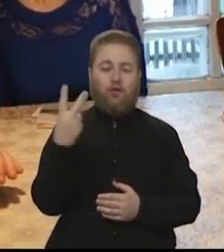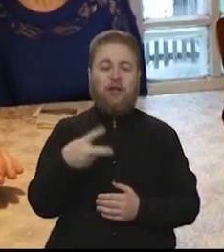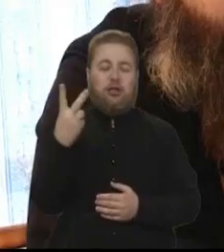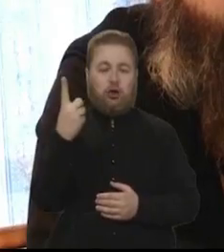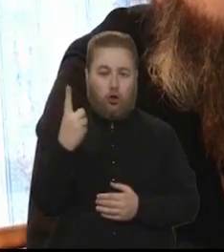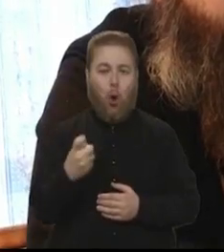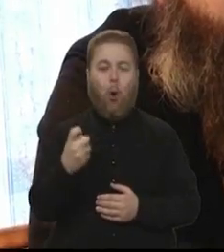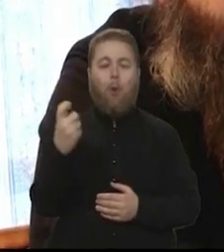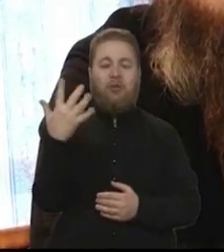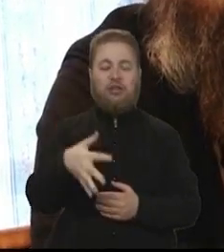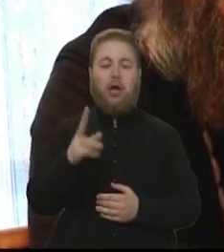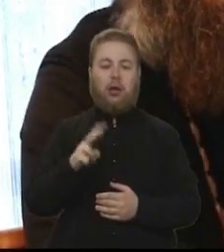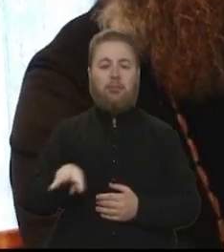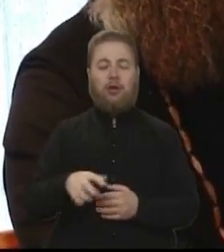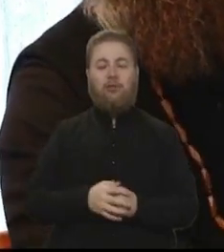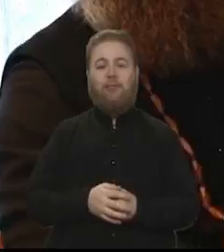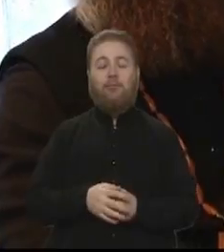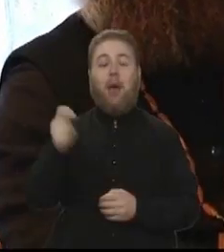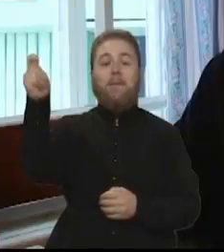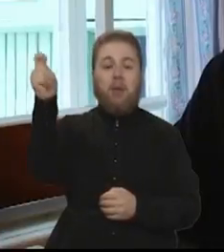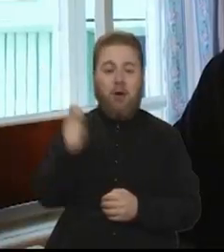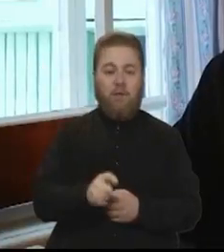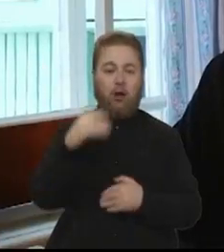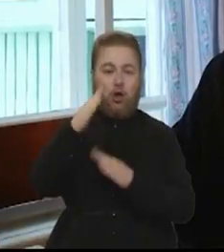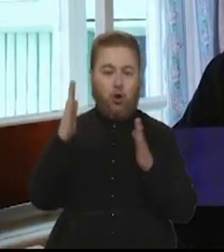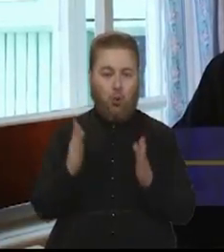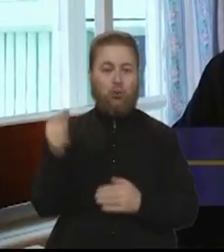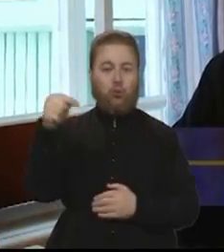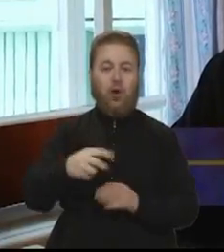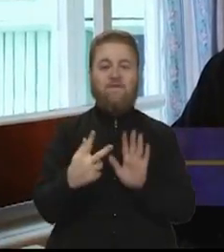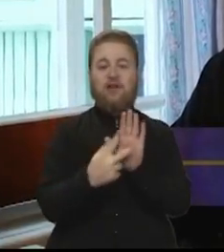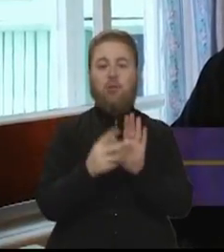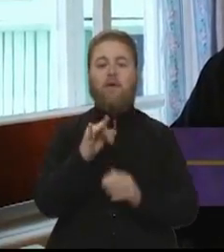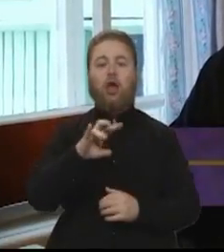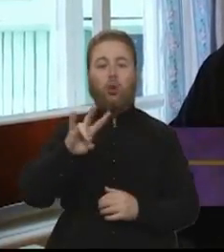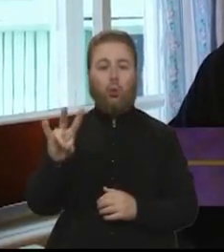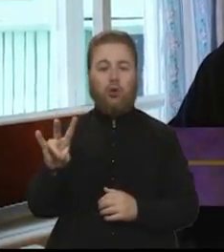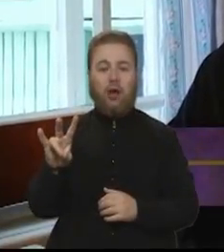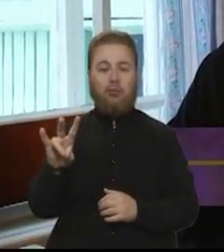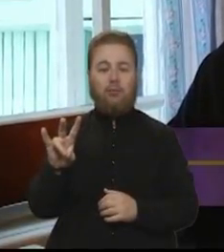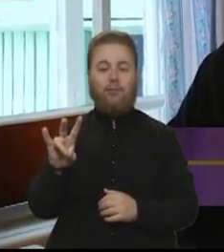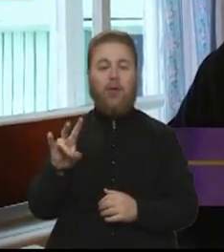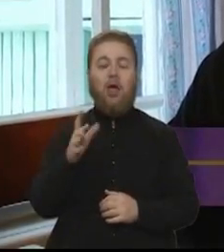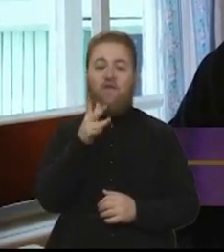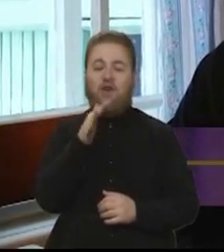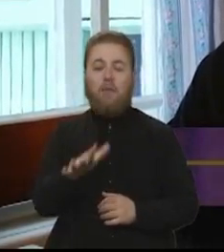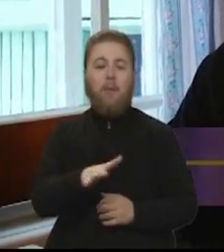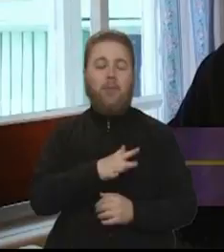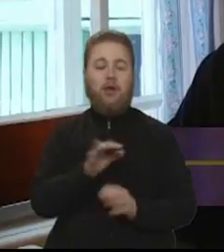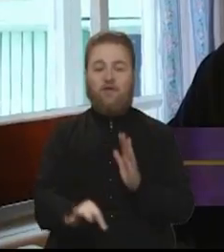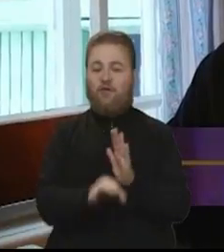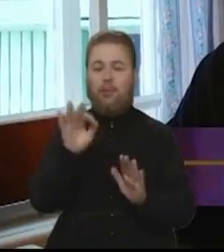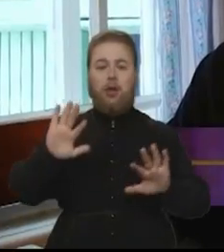Вот так. Прибывала икона сюда 8 июня. Время было выбрано